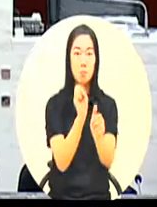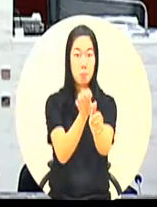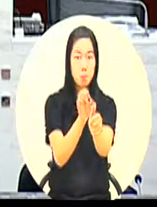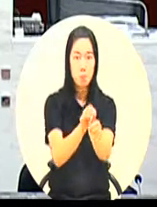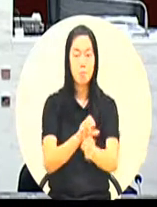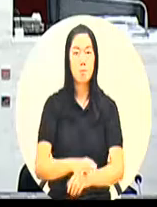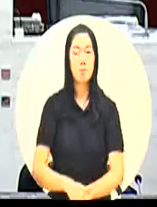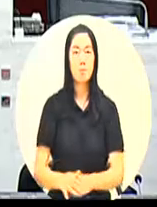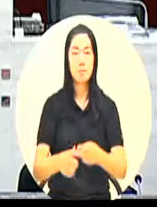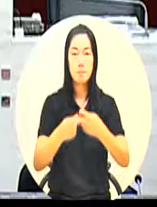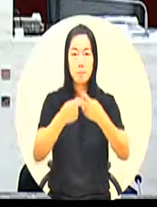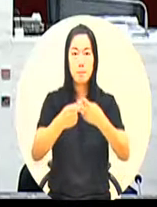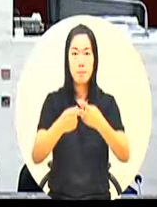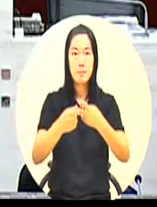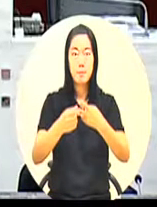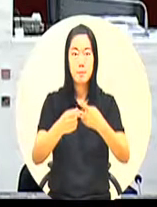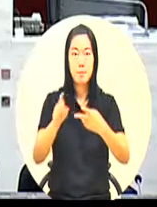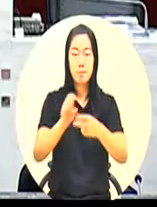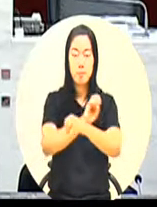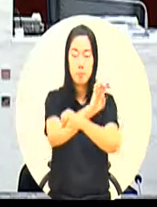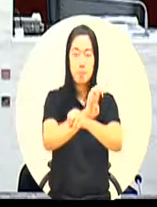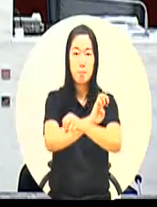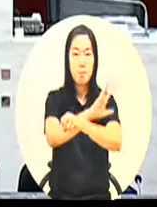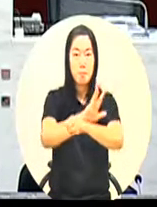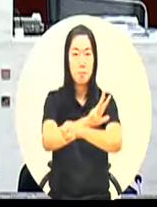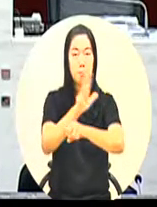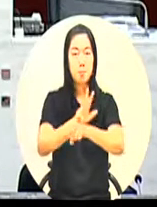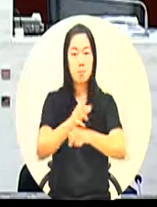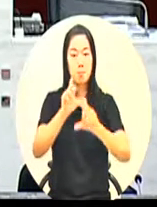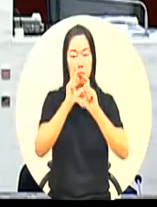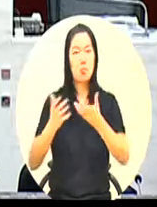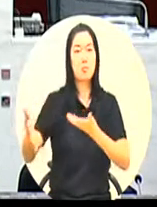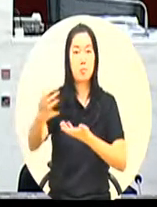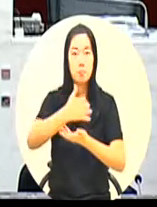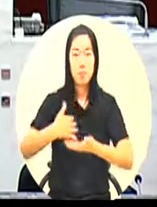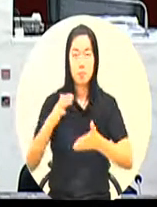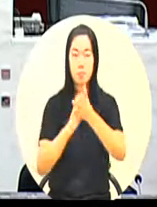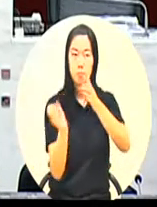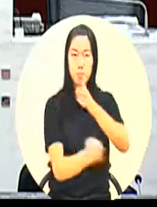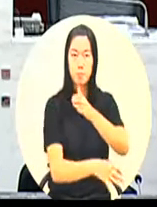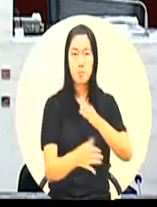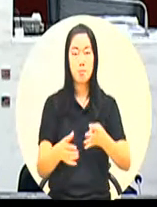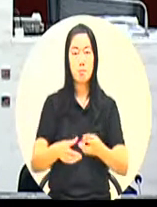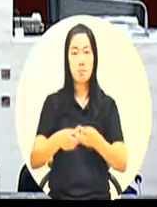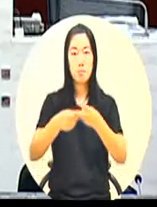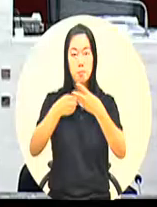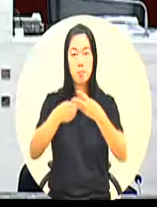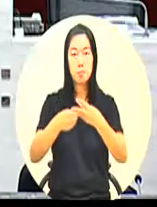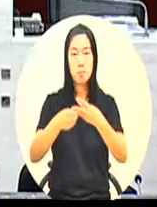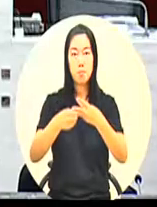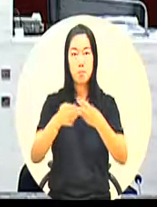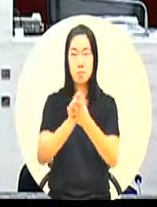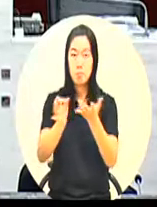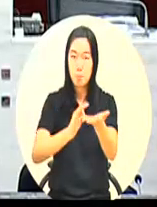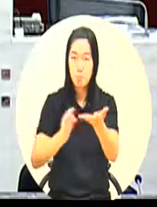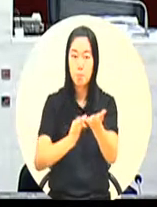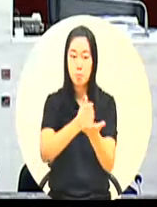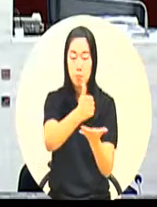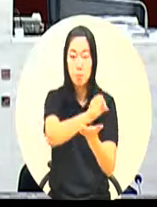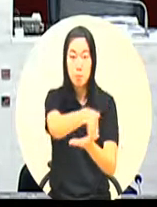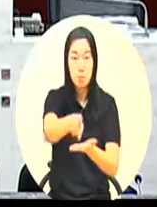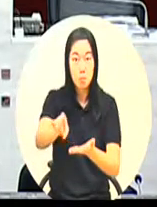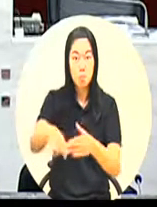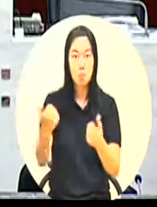者；二、于48小时内回收及预防性下架；三、于销售通路公告前二